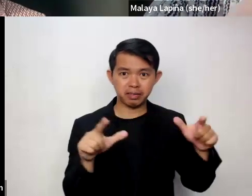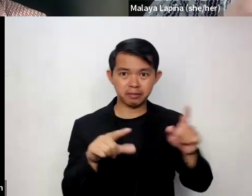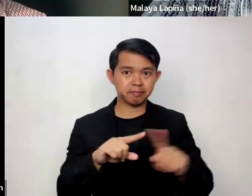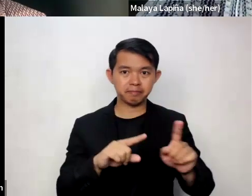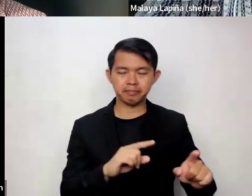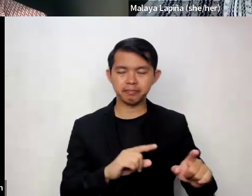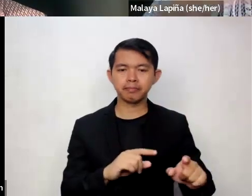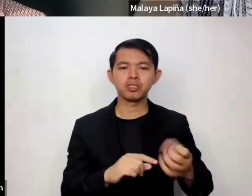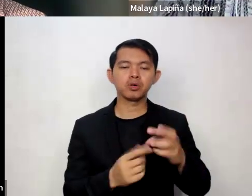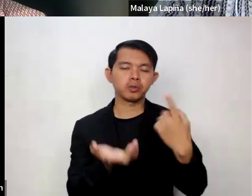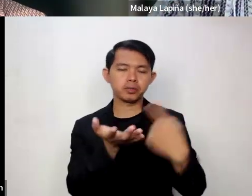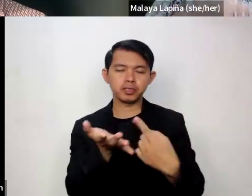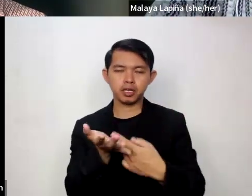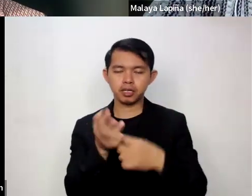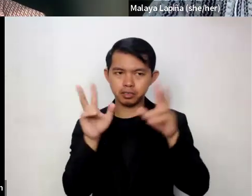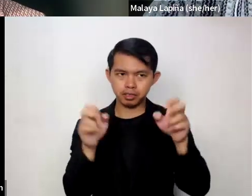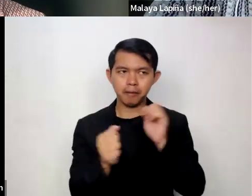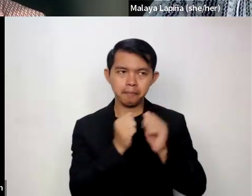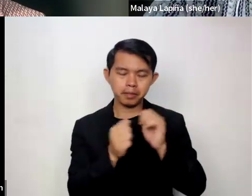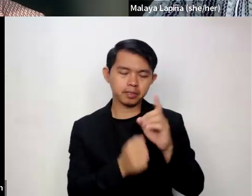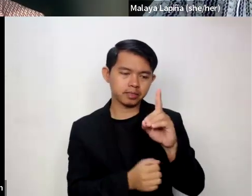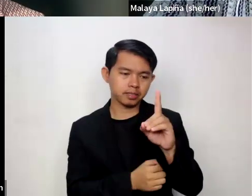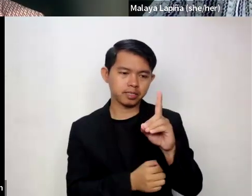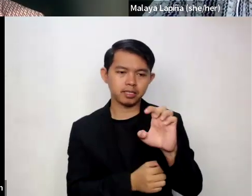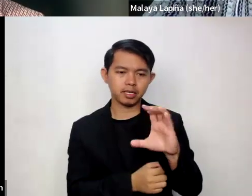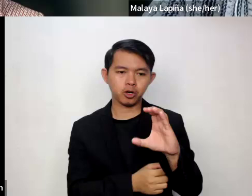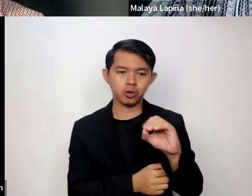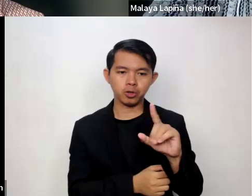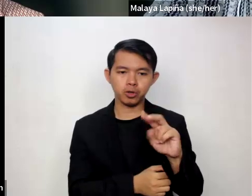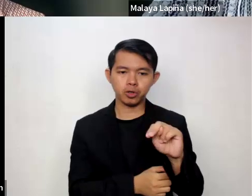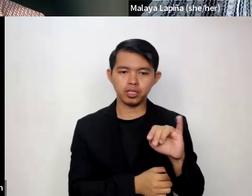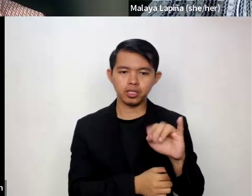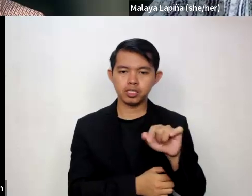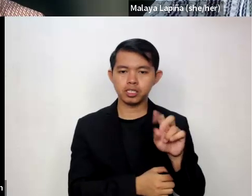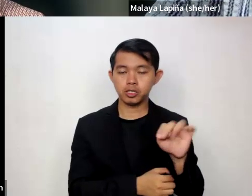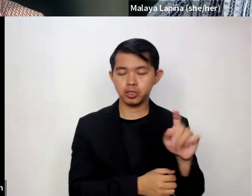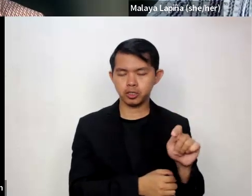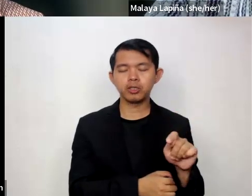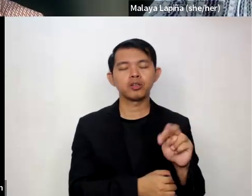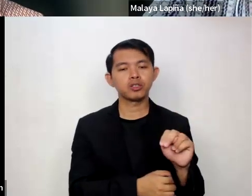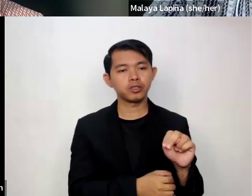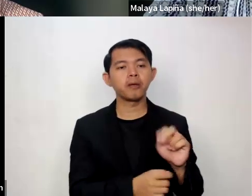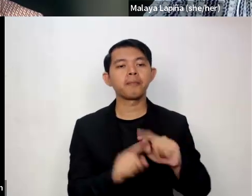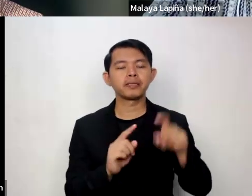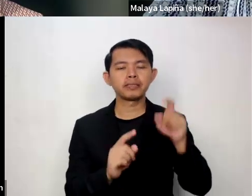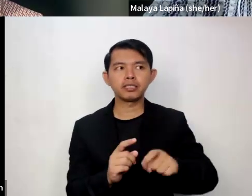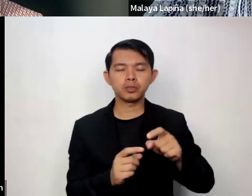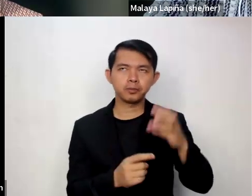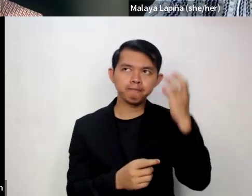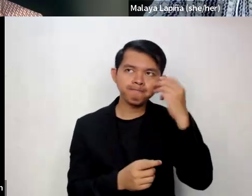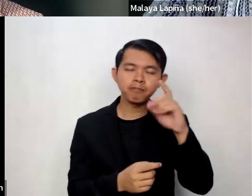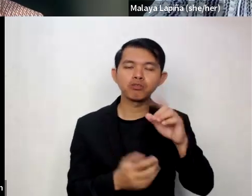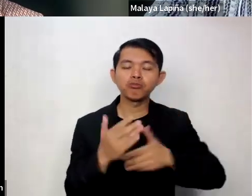ka ng ganitong topic, decolonization na yan agad. No, kinakailangan ng concrete action. No, ano yung next, no, kapag nakapagsulat ka ng